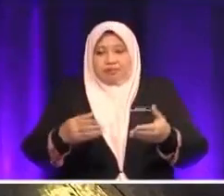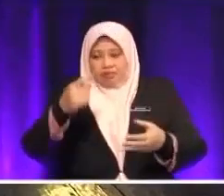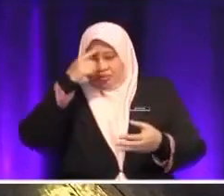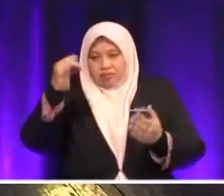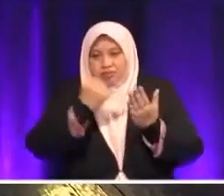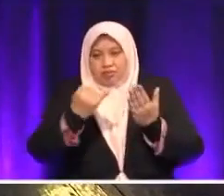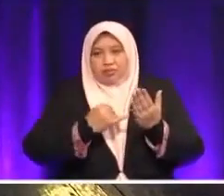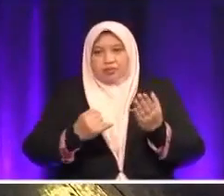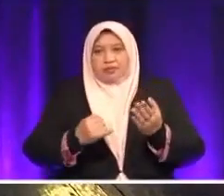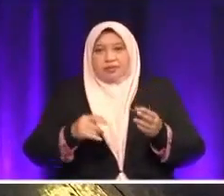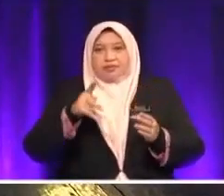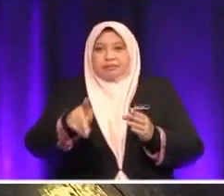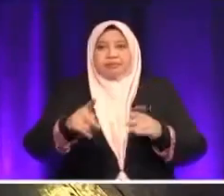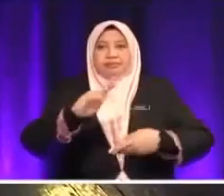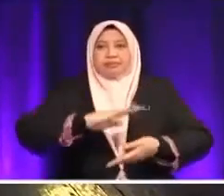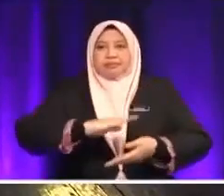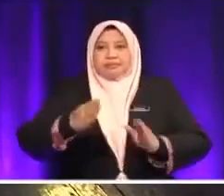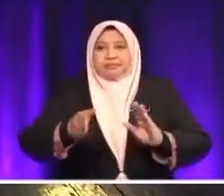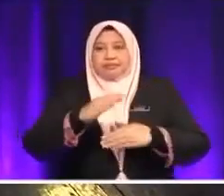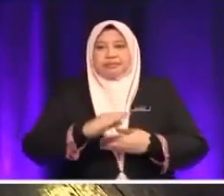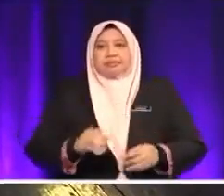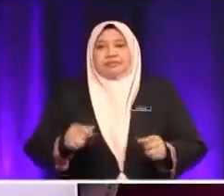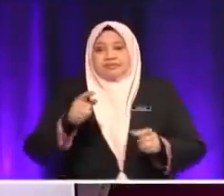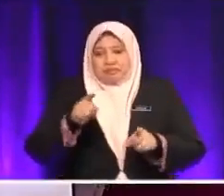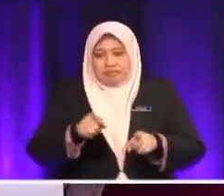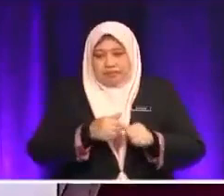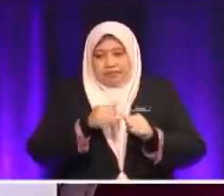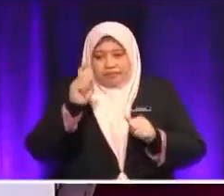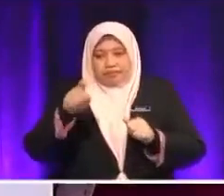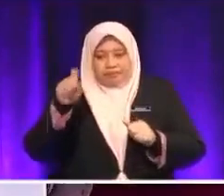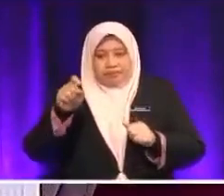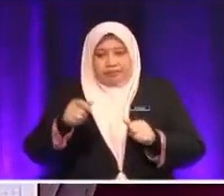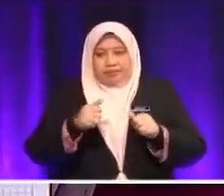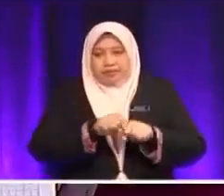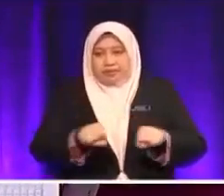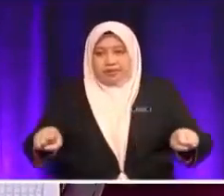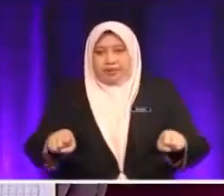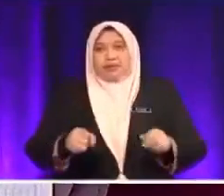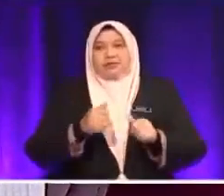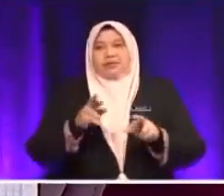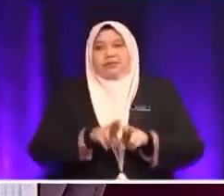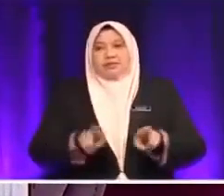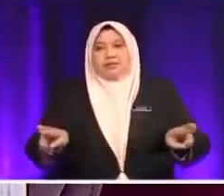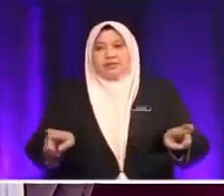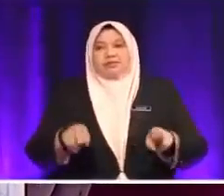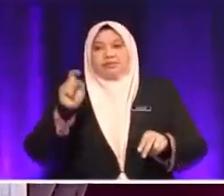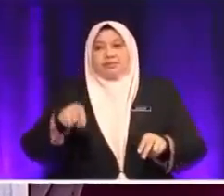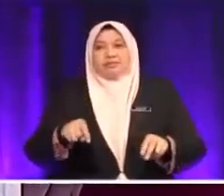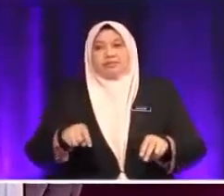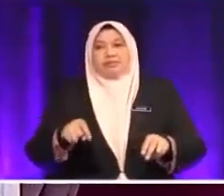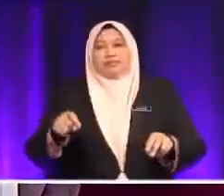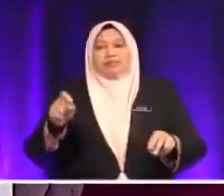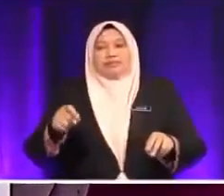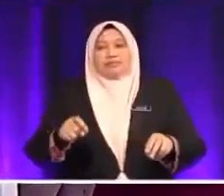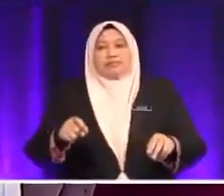macan saya ingatkan mesti skala seragam ah mesti skala seragam Billy anak miliki Dan